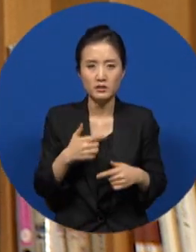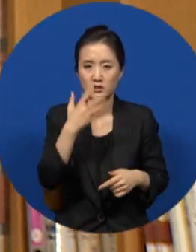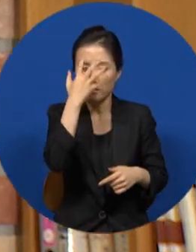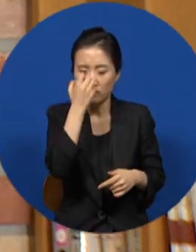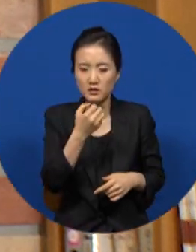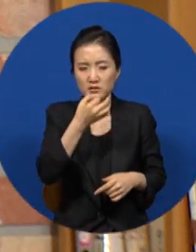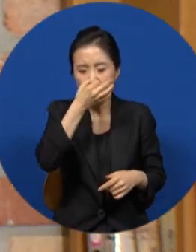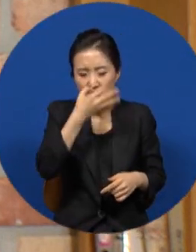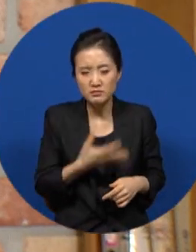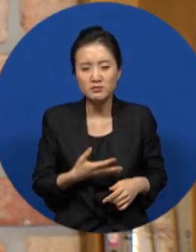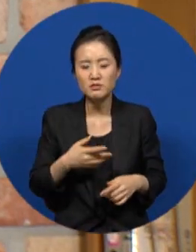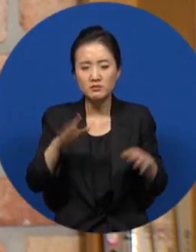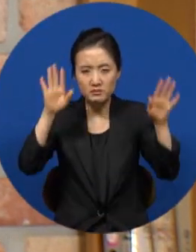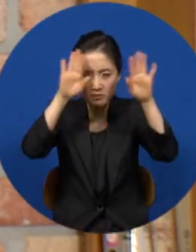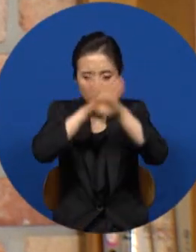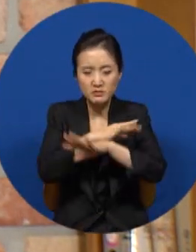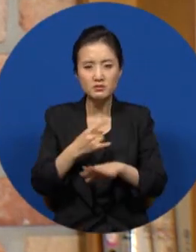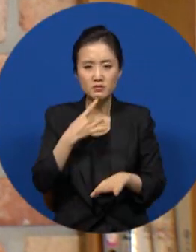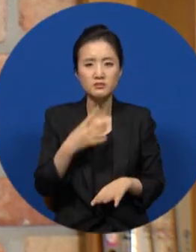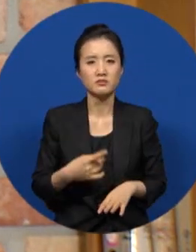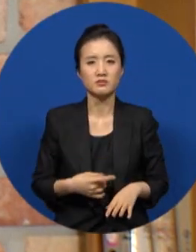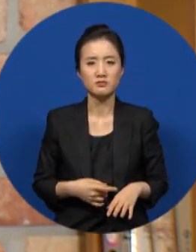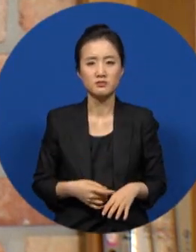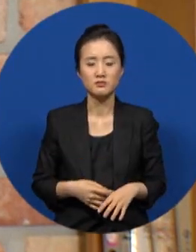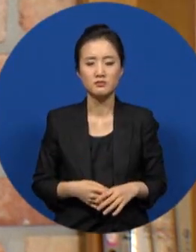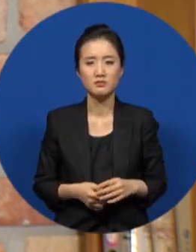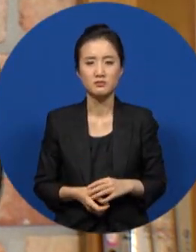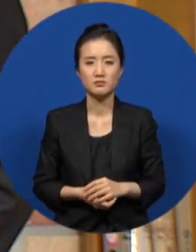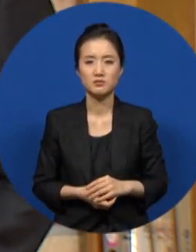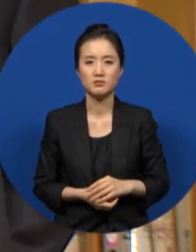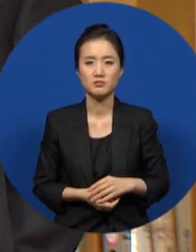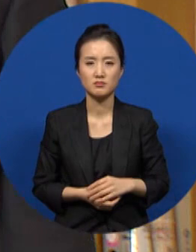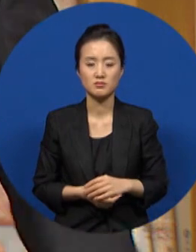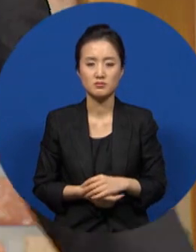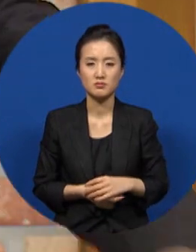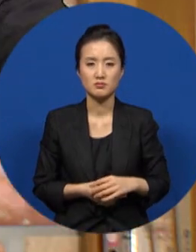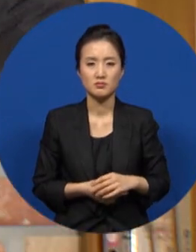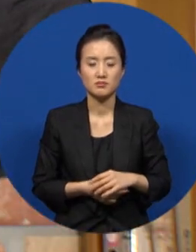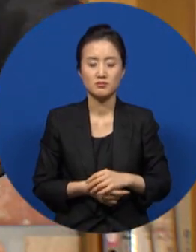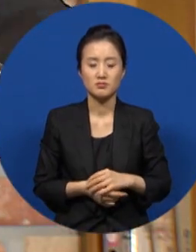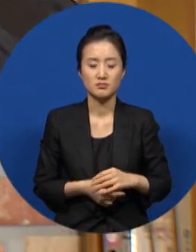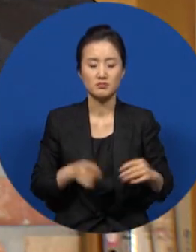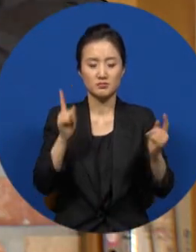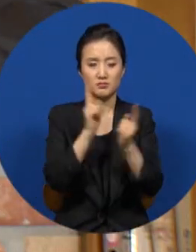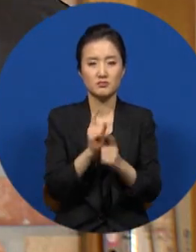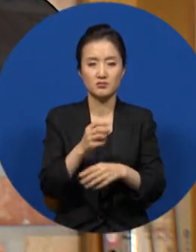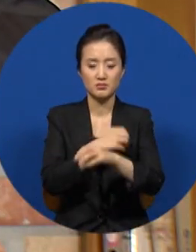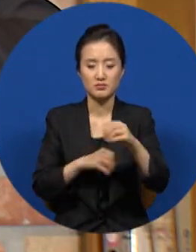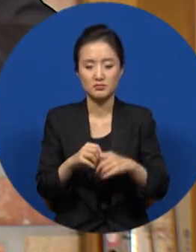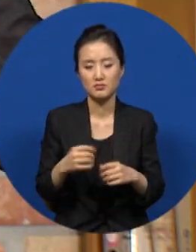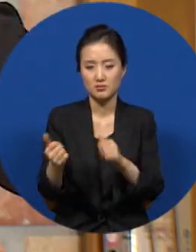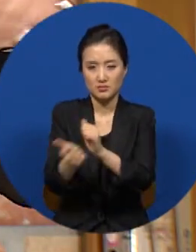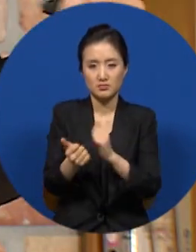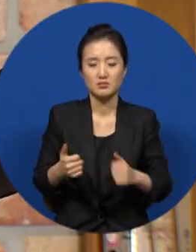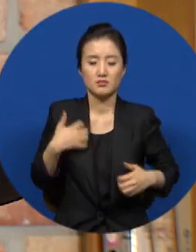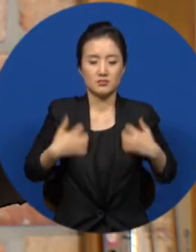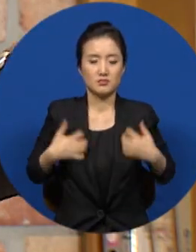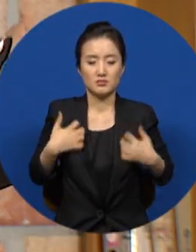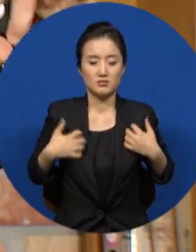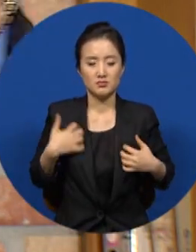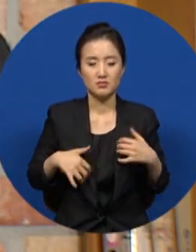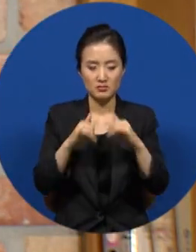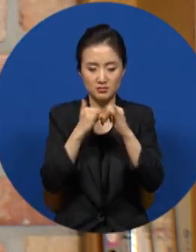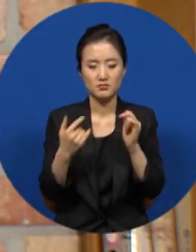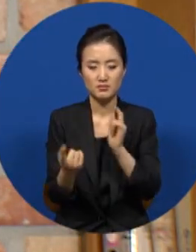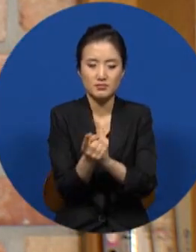현상을 일으킵니다. 만났는데 늘 깔깔거리고 웃고 하는 분들 계세요. 그런 분들하고 노세요. 그 기운을 밝고 맑은 기운을 흡수해가지고 전파가